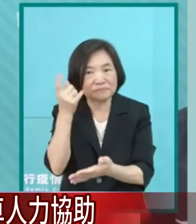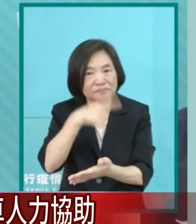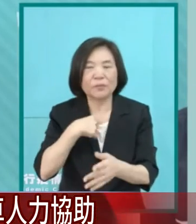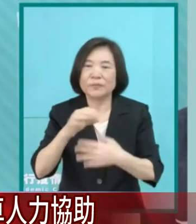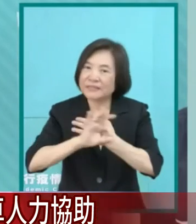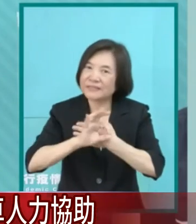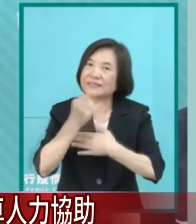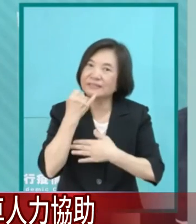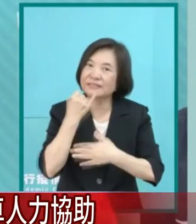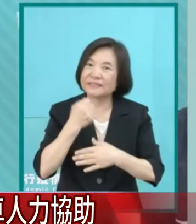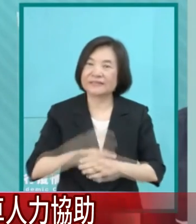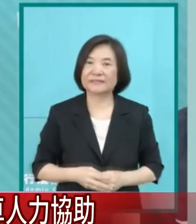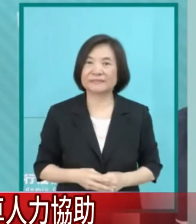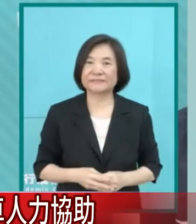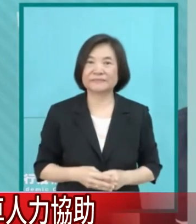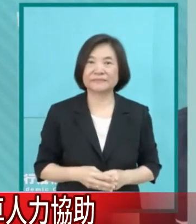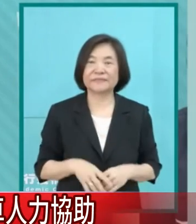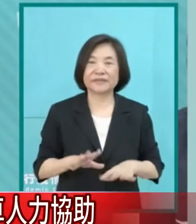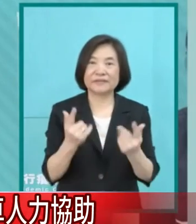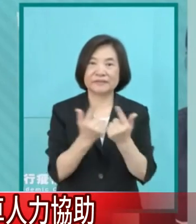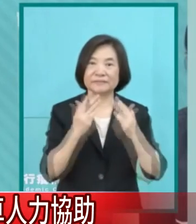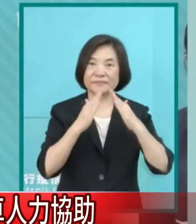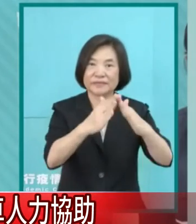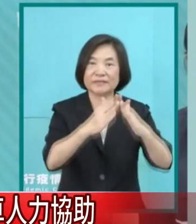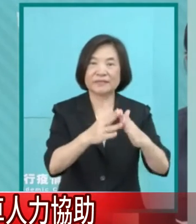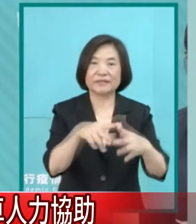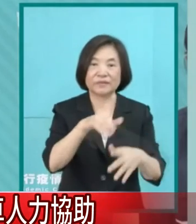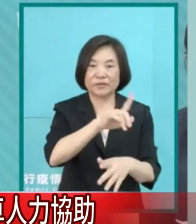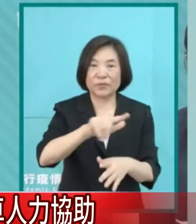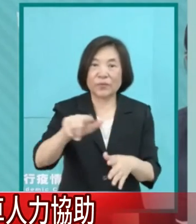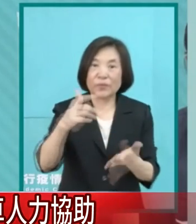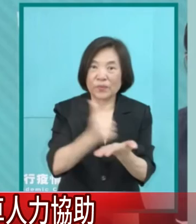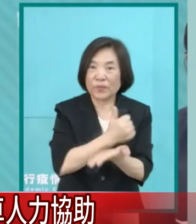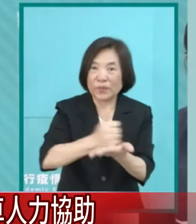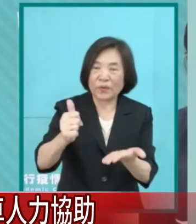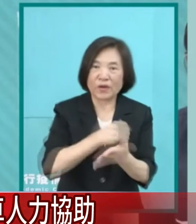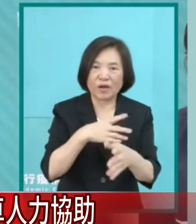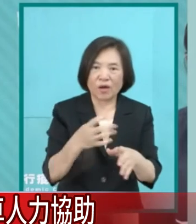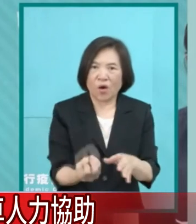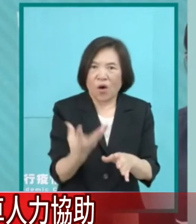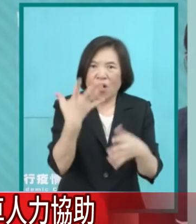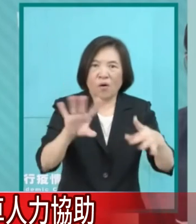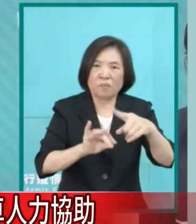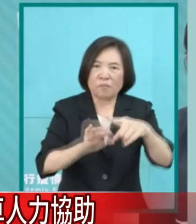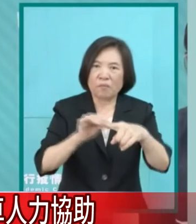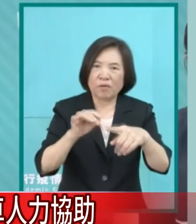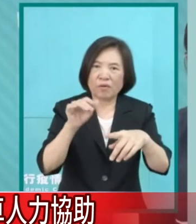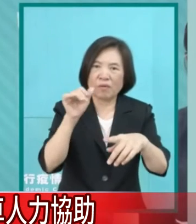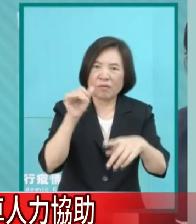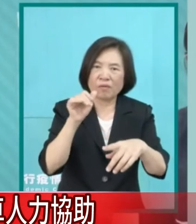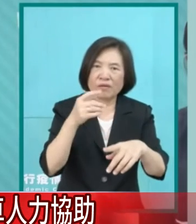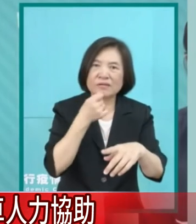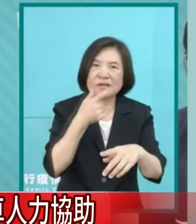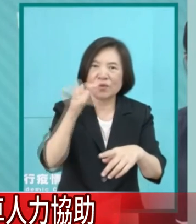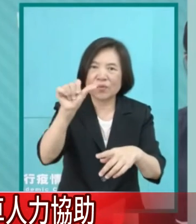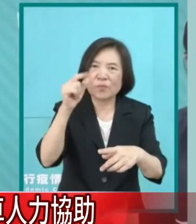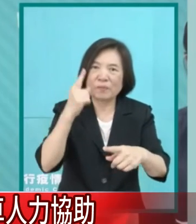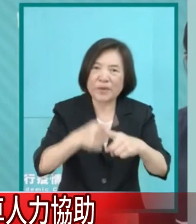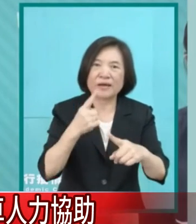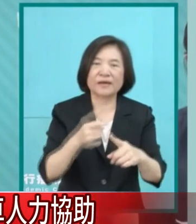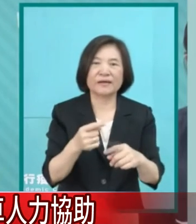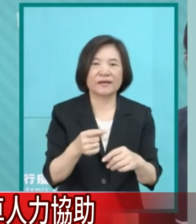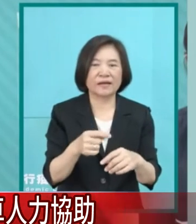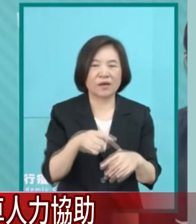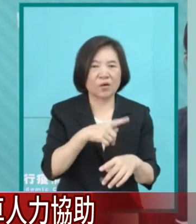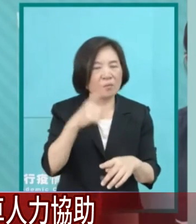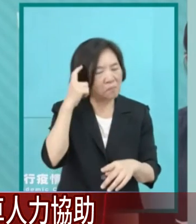考看看。因为目前在台北市物流的需求量成长了5倍啊，所以这的确是一个可以